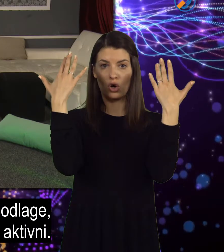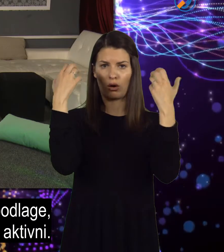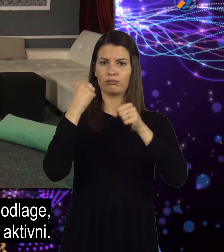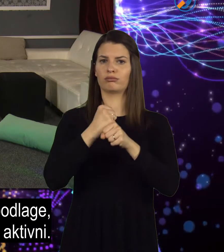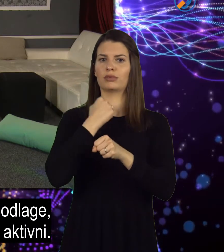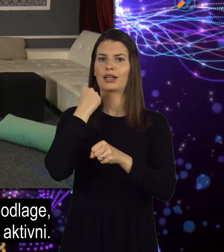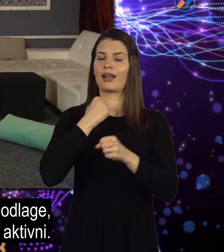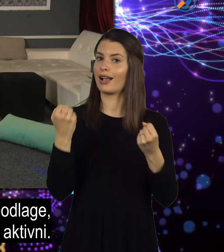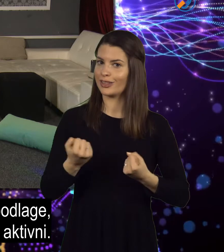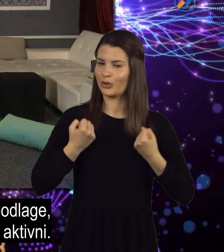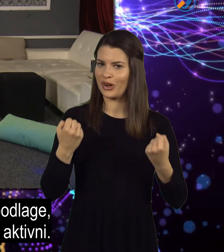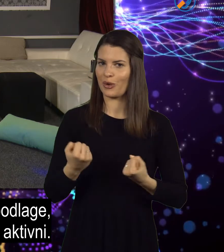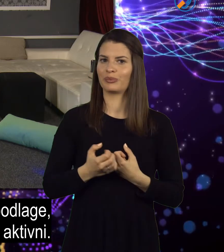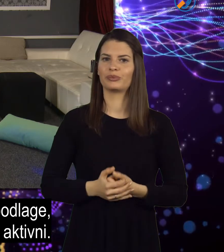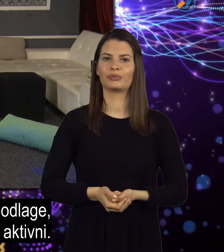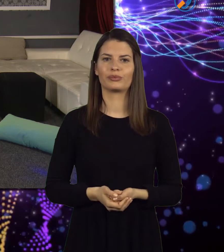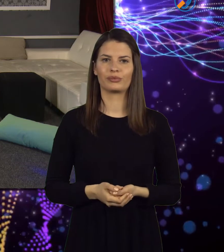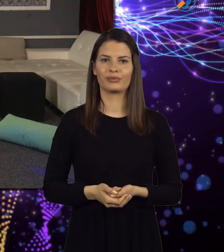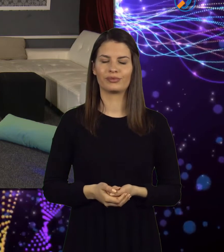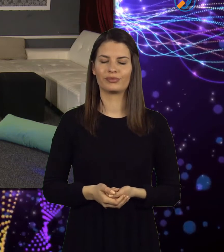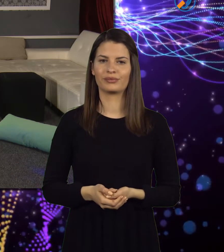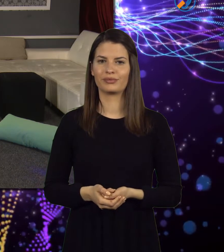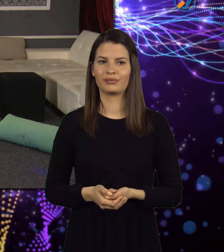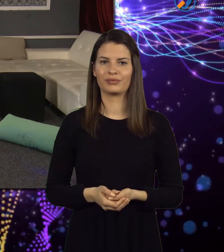roki sta čvrsti, aktivni.